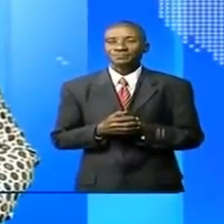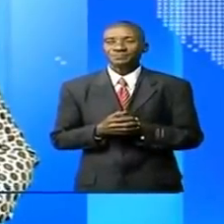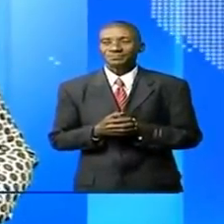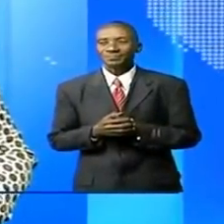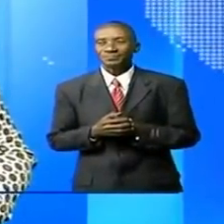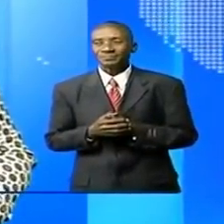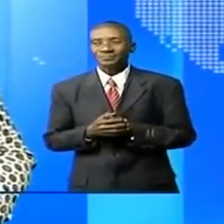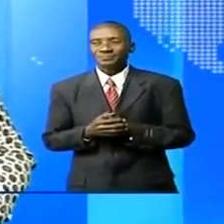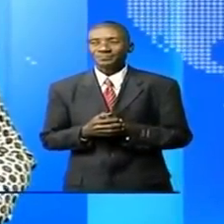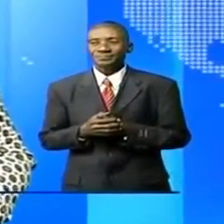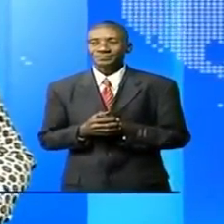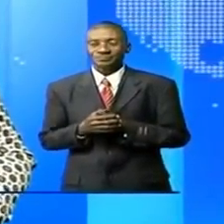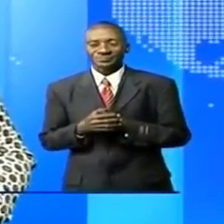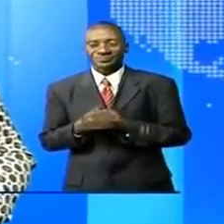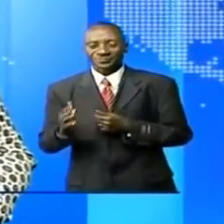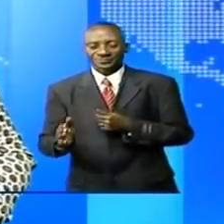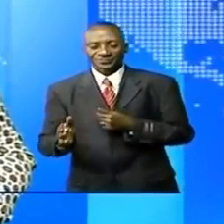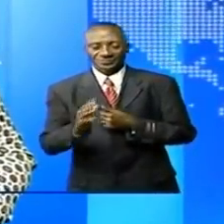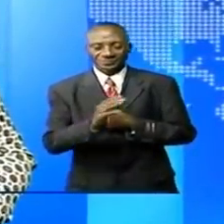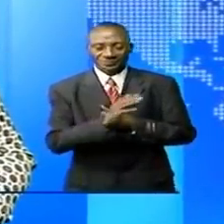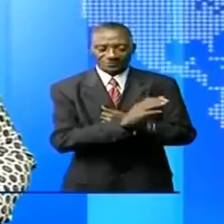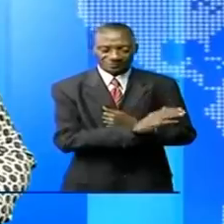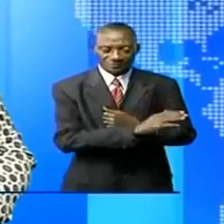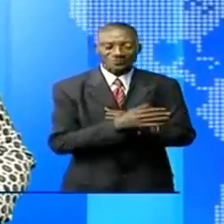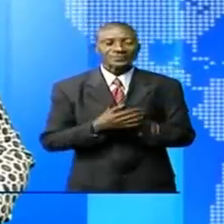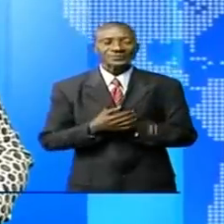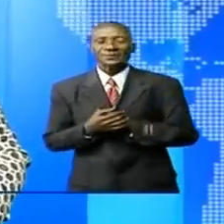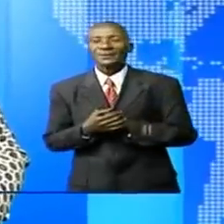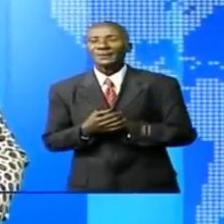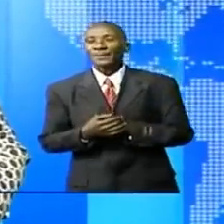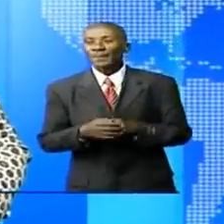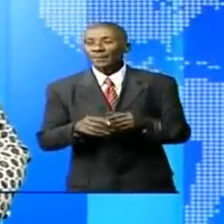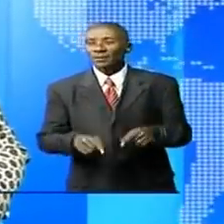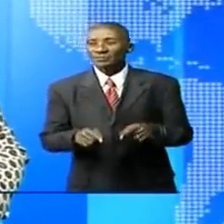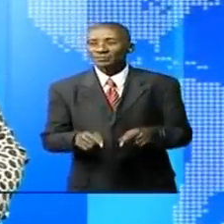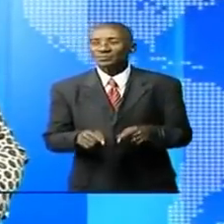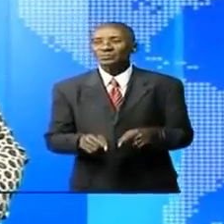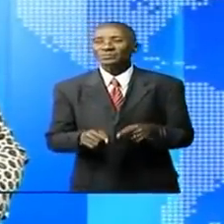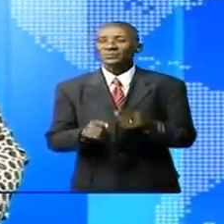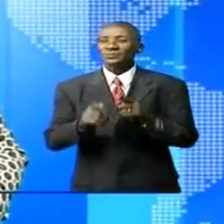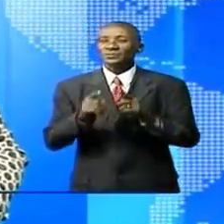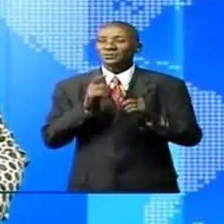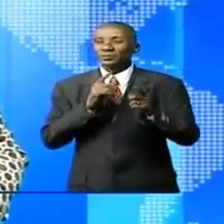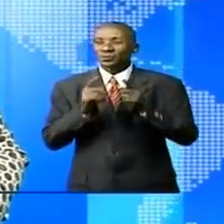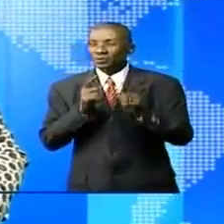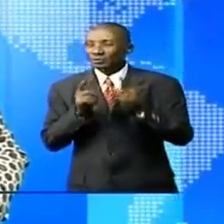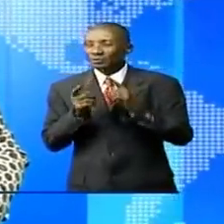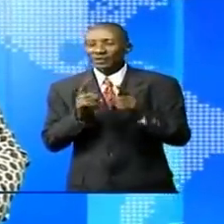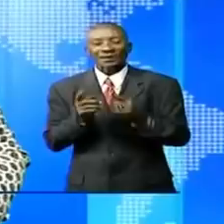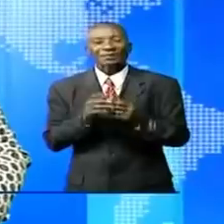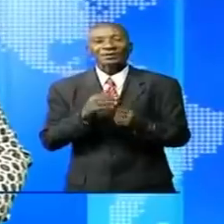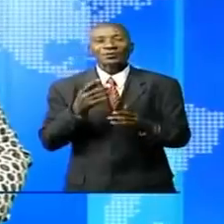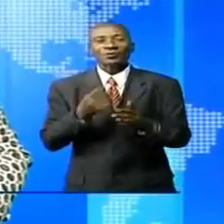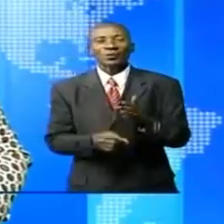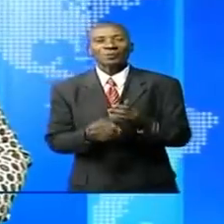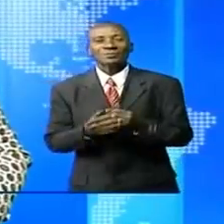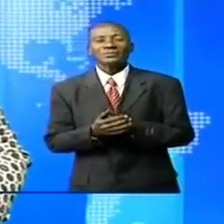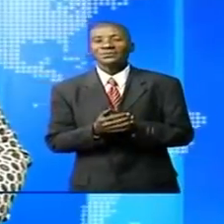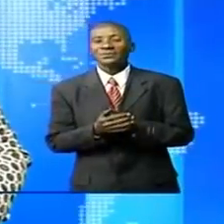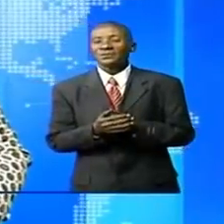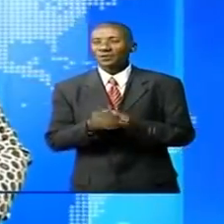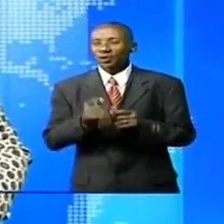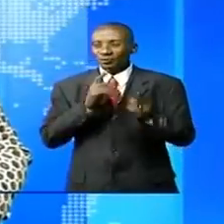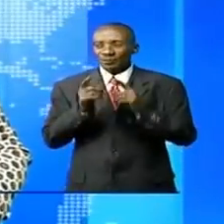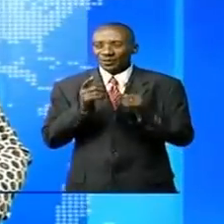$25 par mois par personne pour aider le ménage le plus vulnérable à faire face aux chocs socio-économiques causés par la